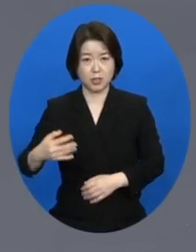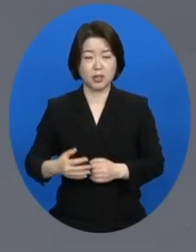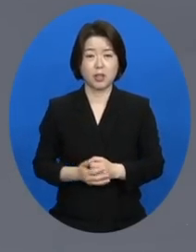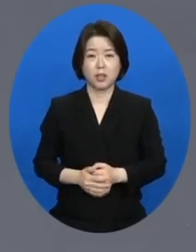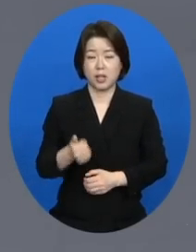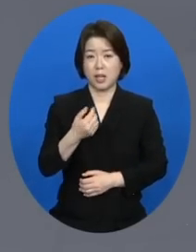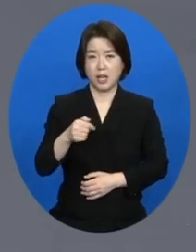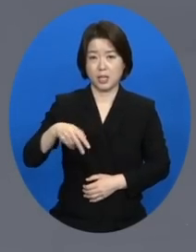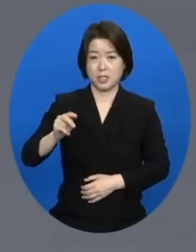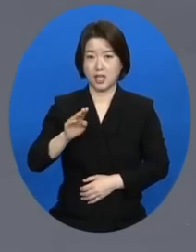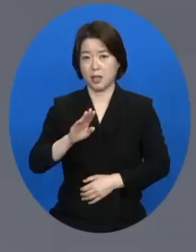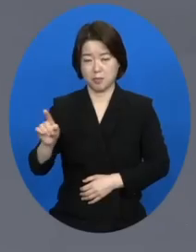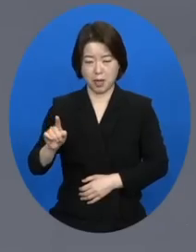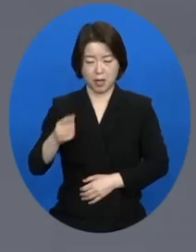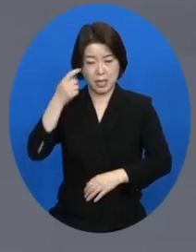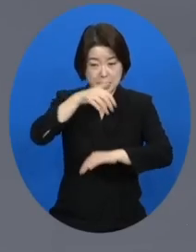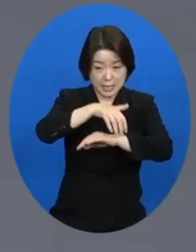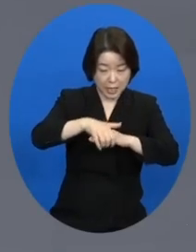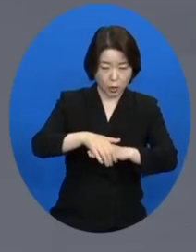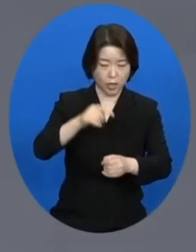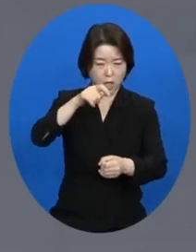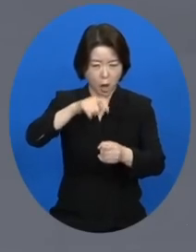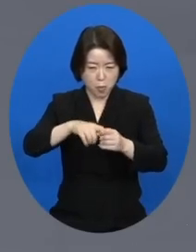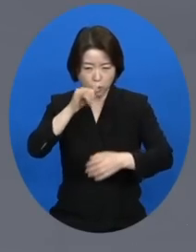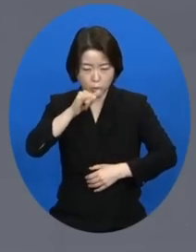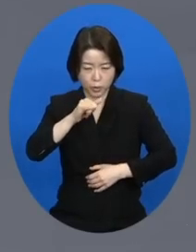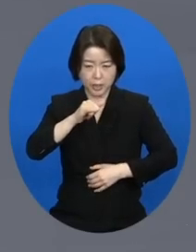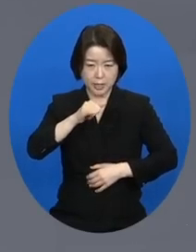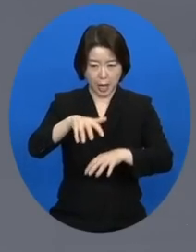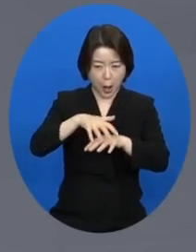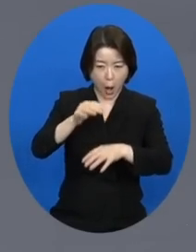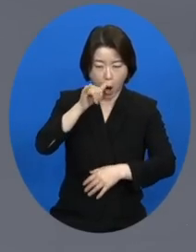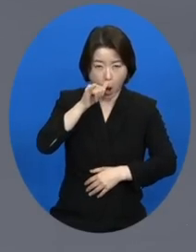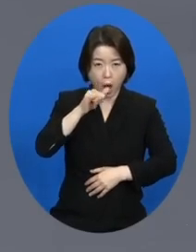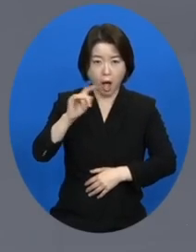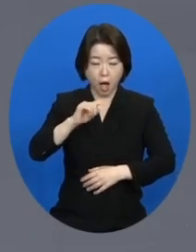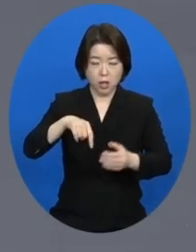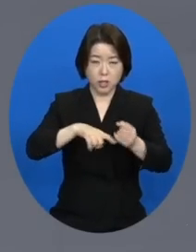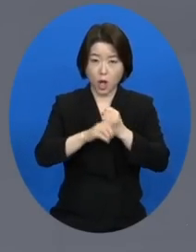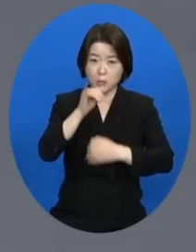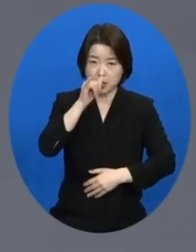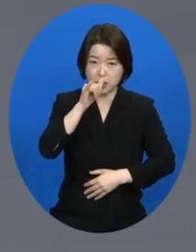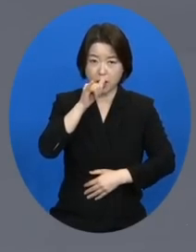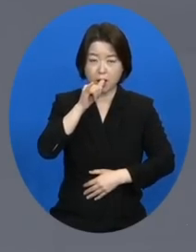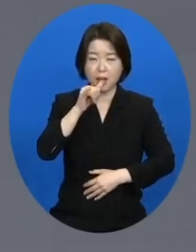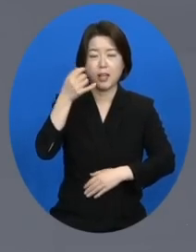하샤바 계획하다, 목적하다, 구성하다, 그리고 거기에 어떤 의미가 있냐면